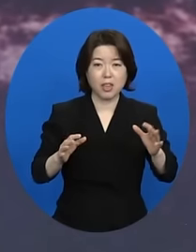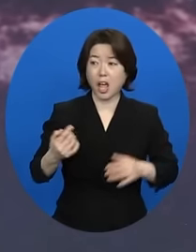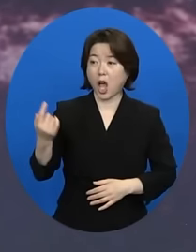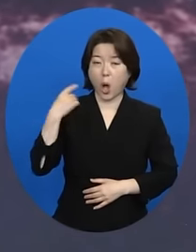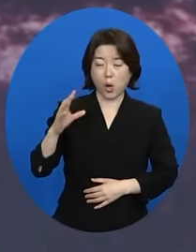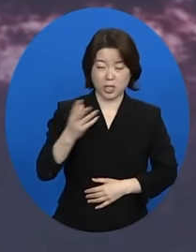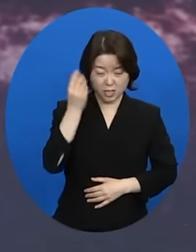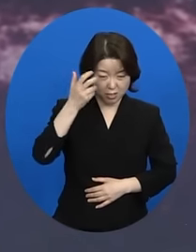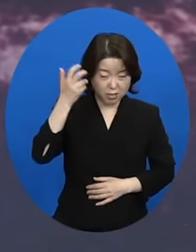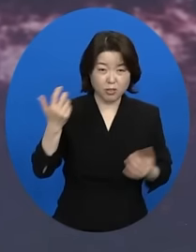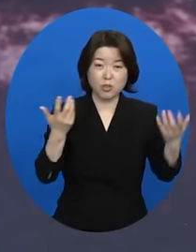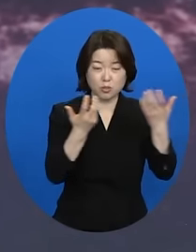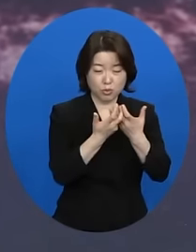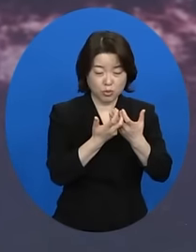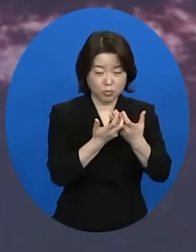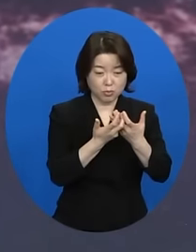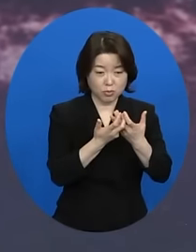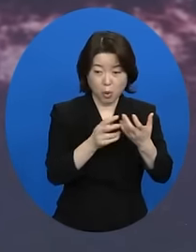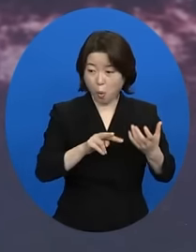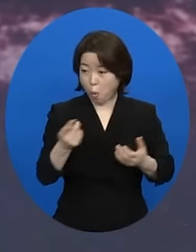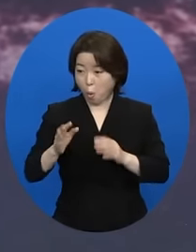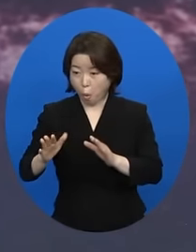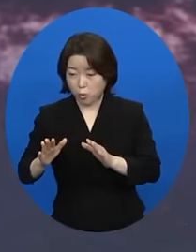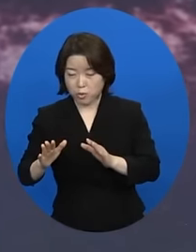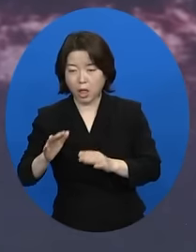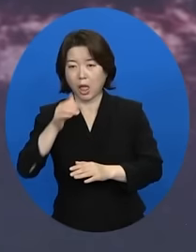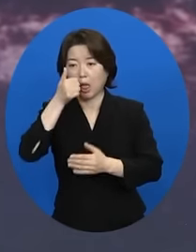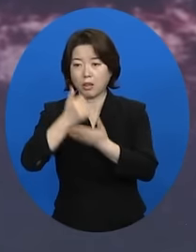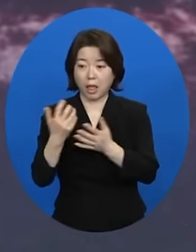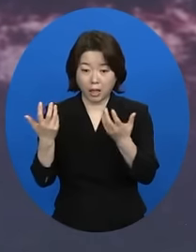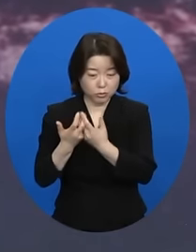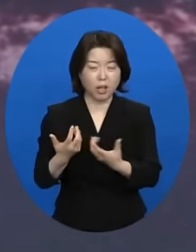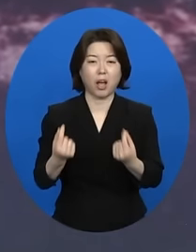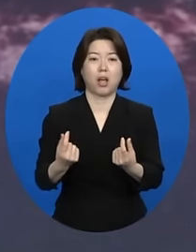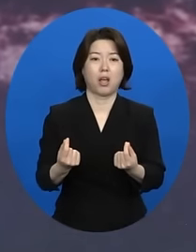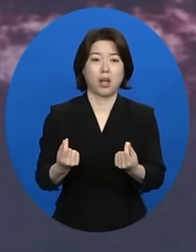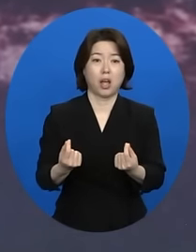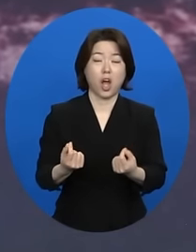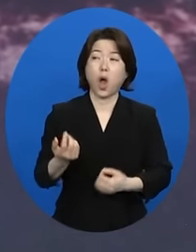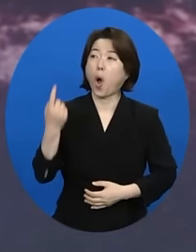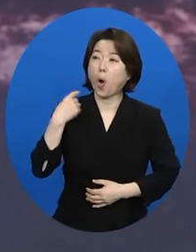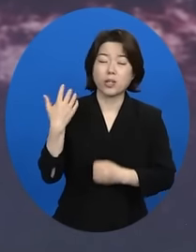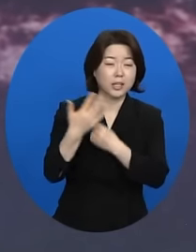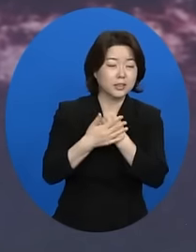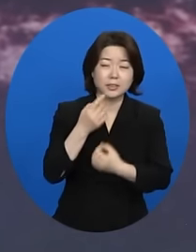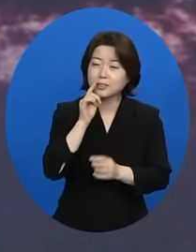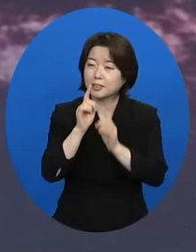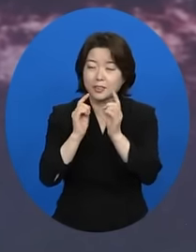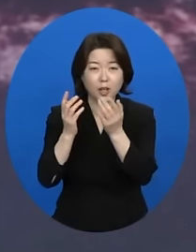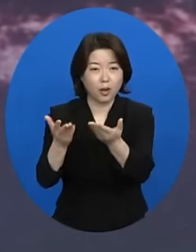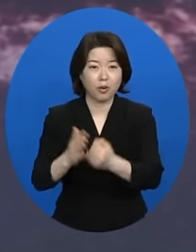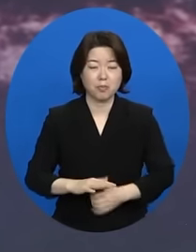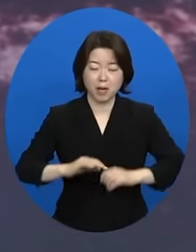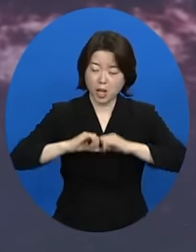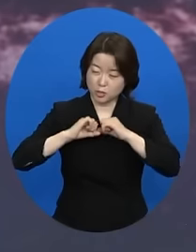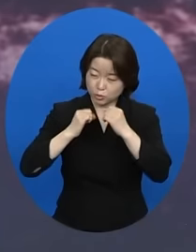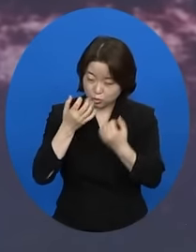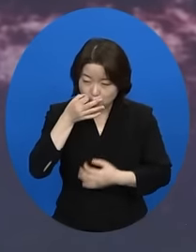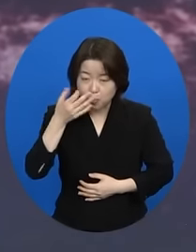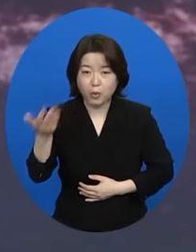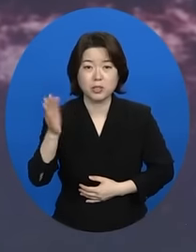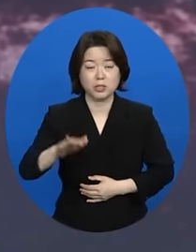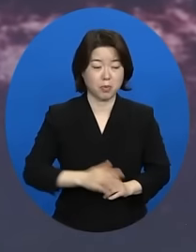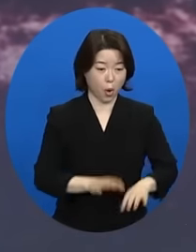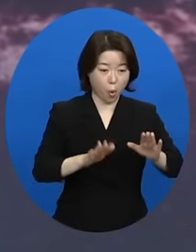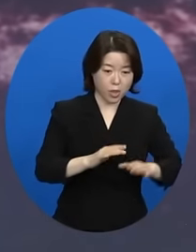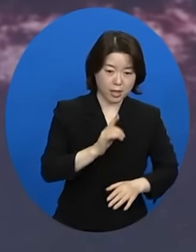성령 충만했다가 오늘 죄악 충만한 것이 우리입니다. 어제 그렇게 은혜로운 말과 순종을 보였다가도 오늘의